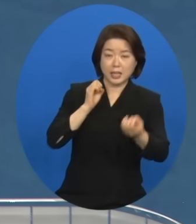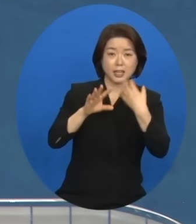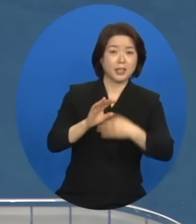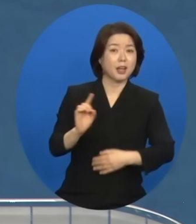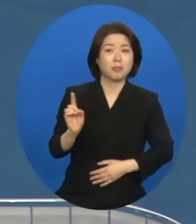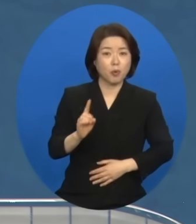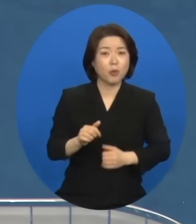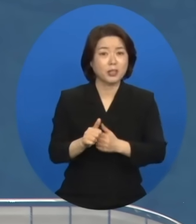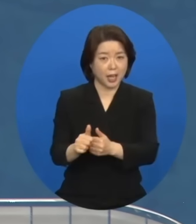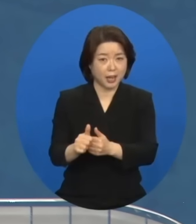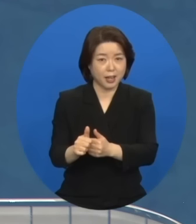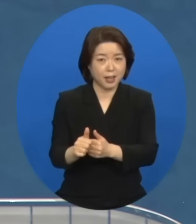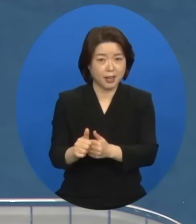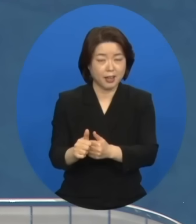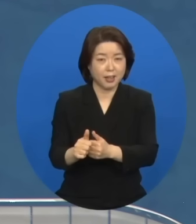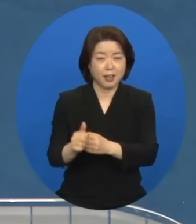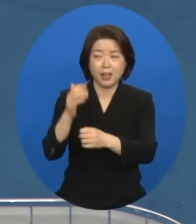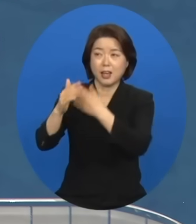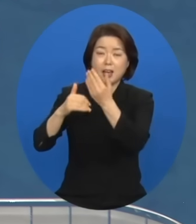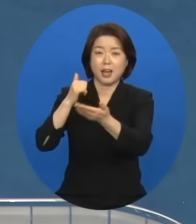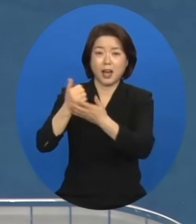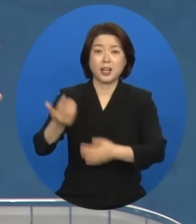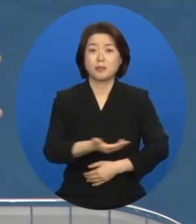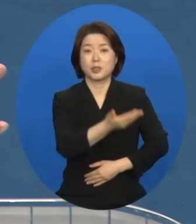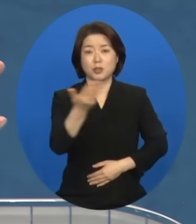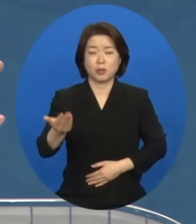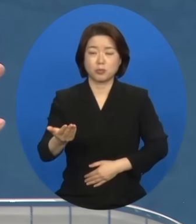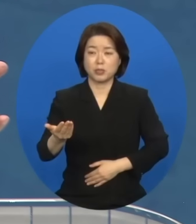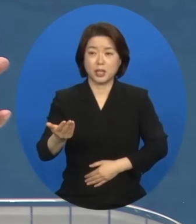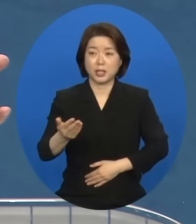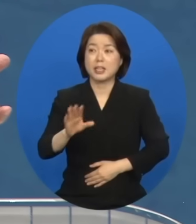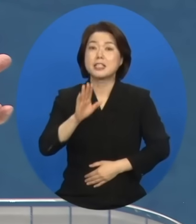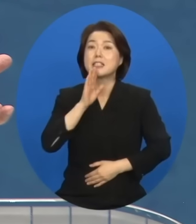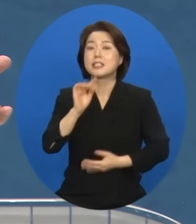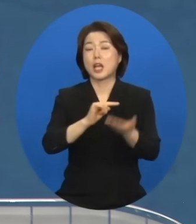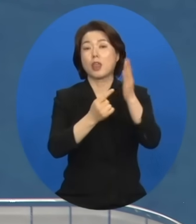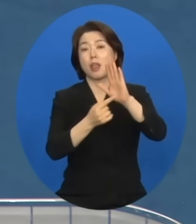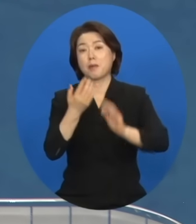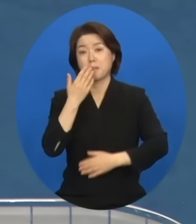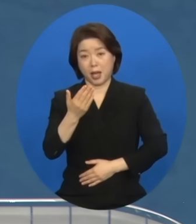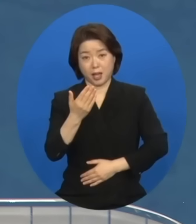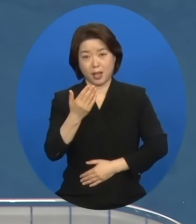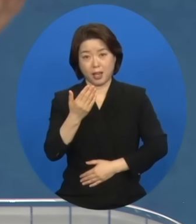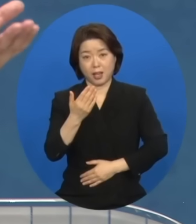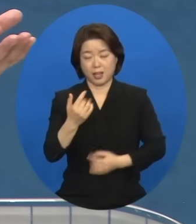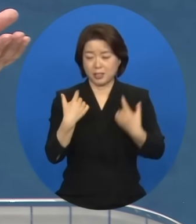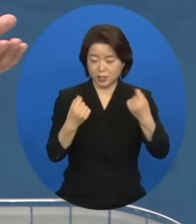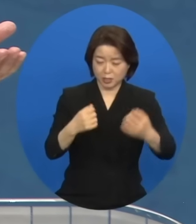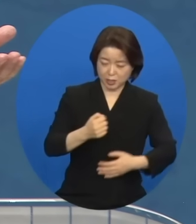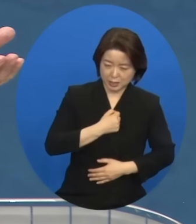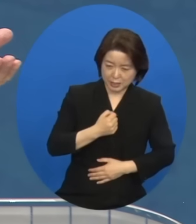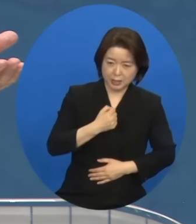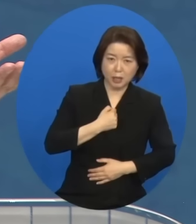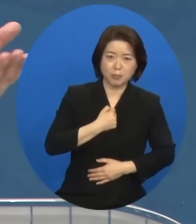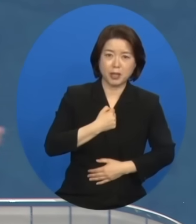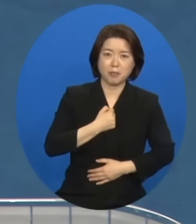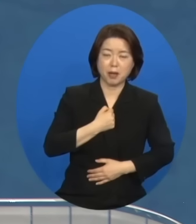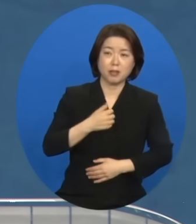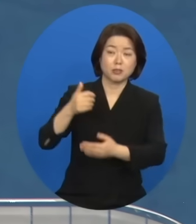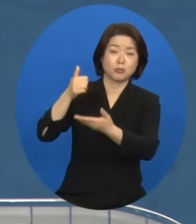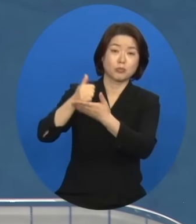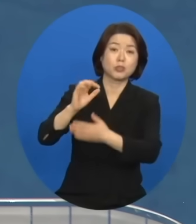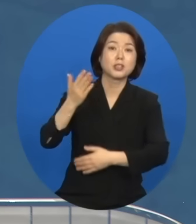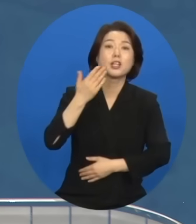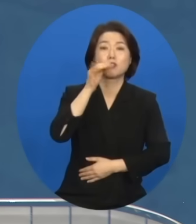하느냐에 따라 하나님은 여러분에게 현실이 될 수도 있고 여전히 하나님은 답답한 분이 될